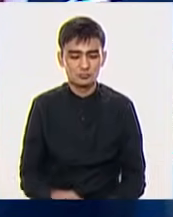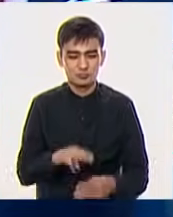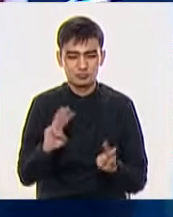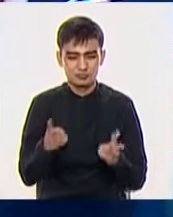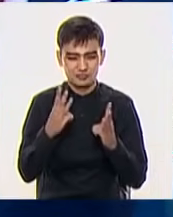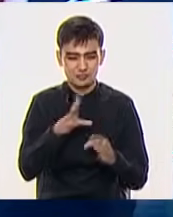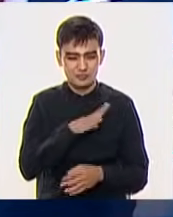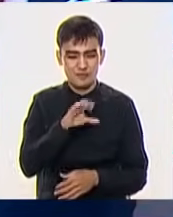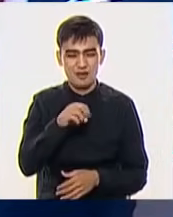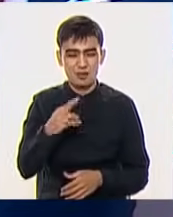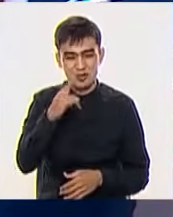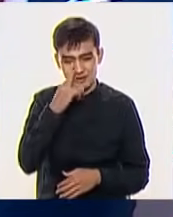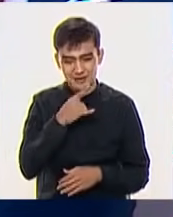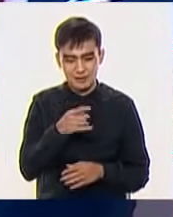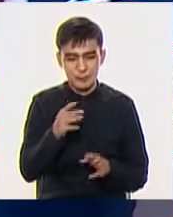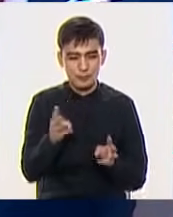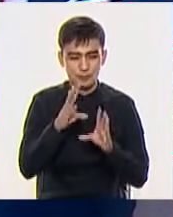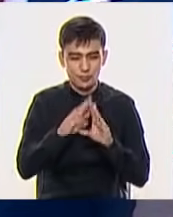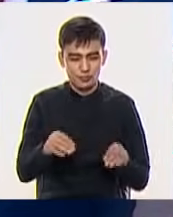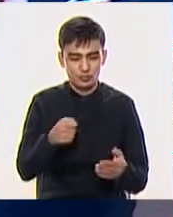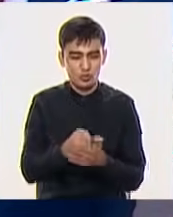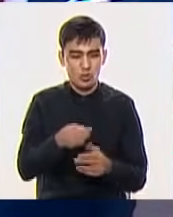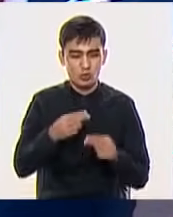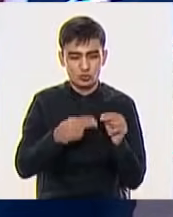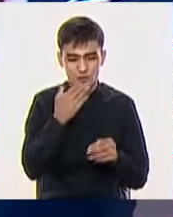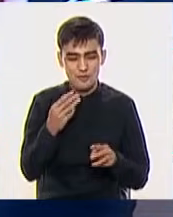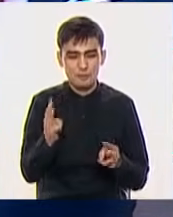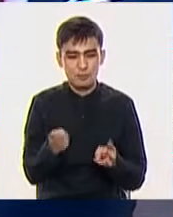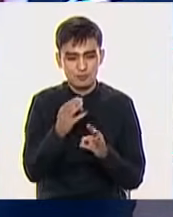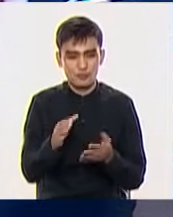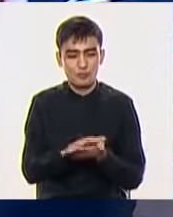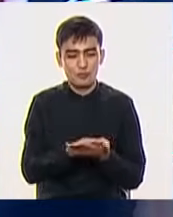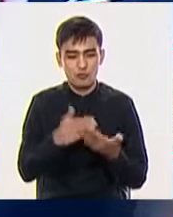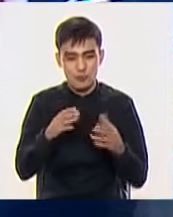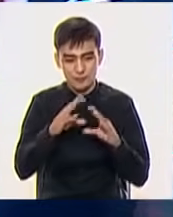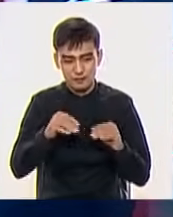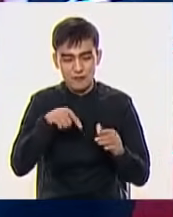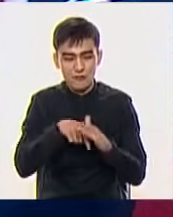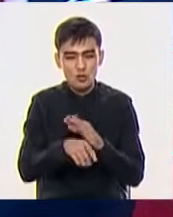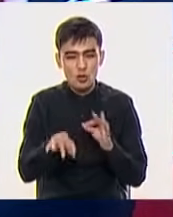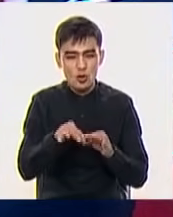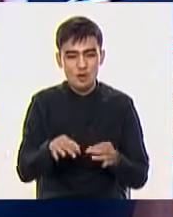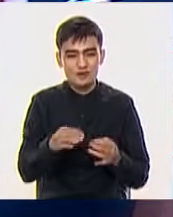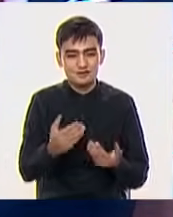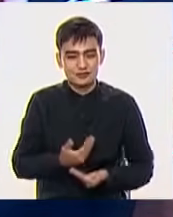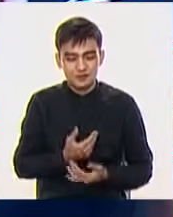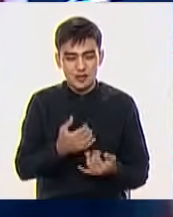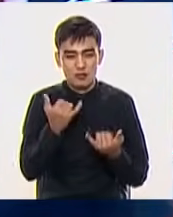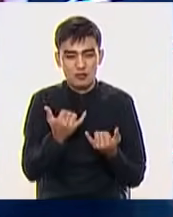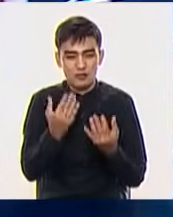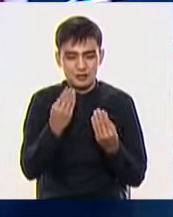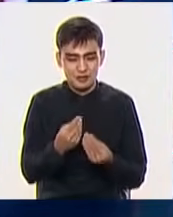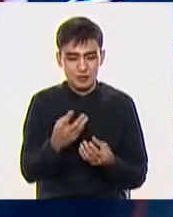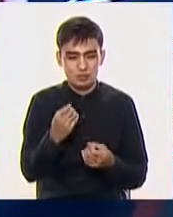Пожар в Восточном Казахстане потушен не до конца. Огонь ликвидировали внутри населенного пункта. Тем временем сегодня